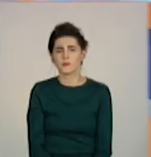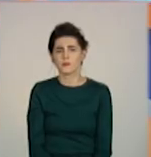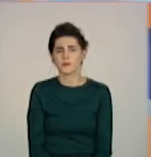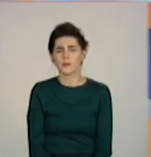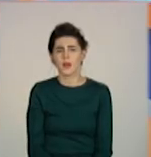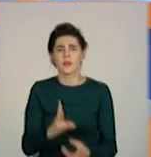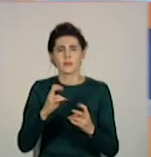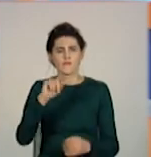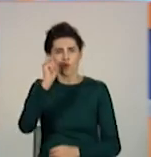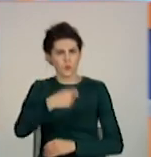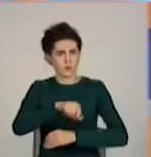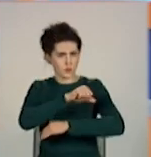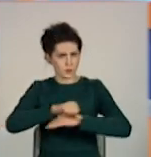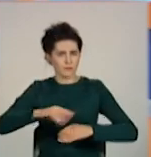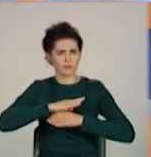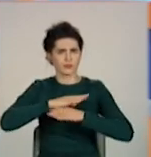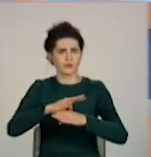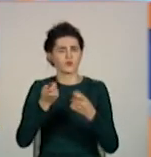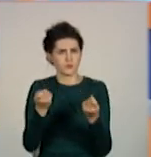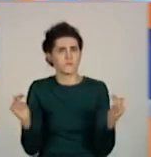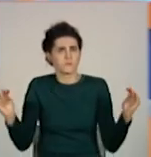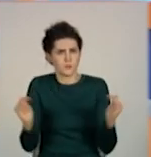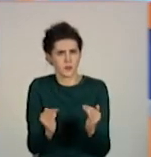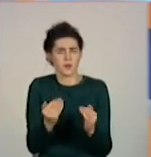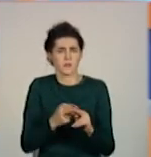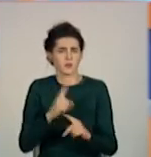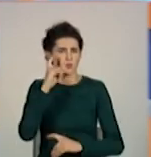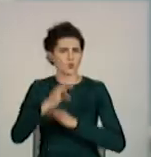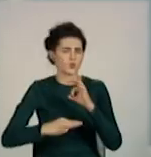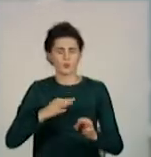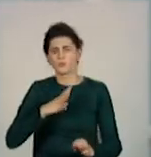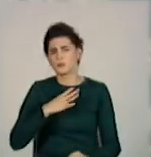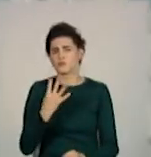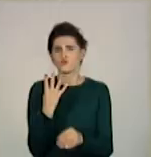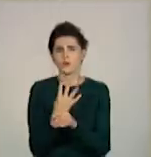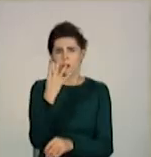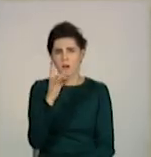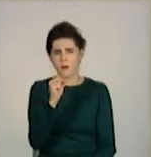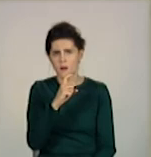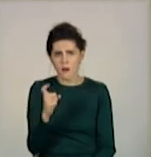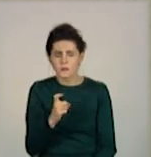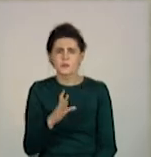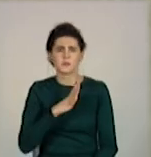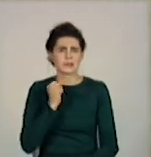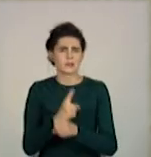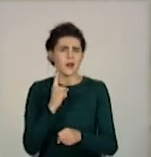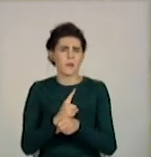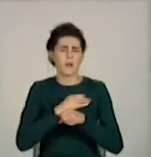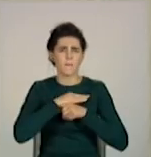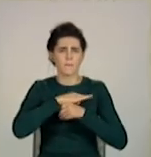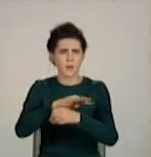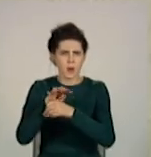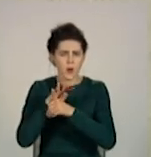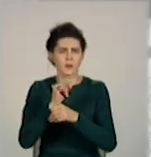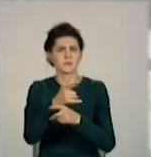На передовій стали менше стріляти. Минулої доби противник 4 рази порушив режим тиші, гатив із заборонених мінометів, а також